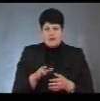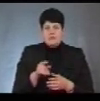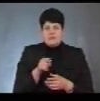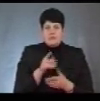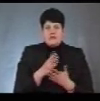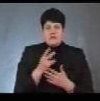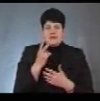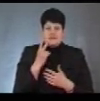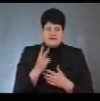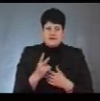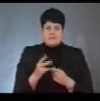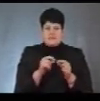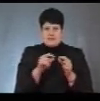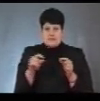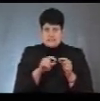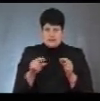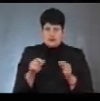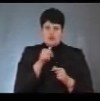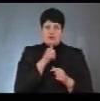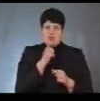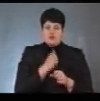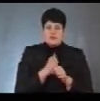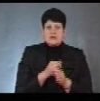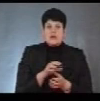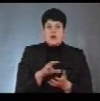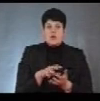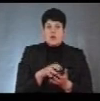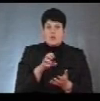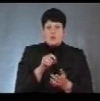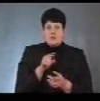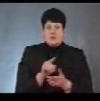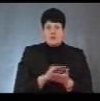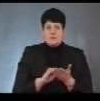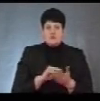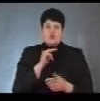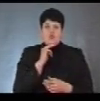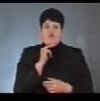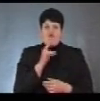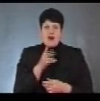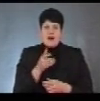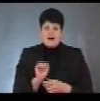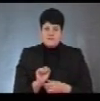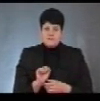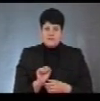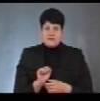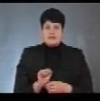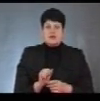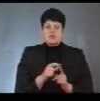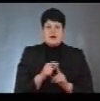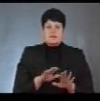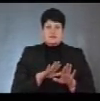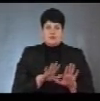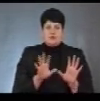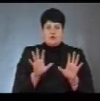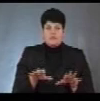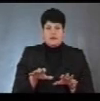захисні антисканерні сітки. Якщо спробують зробити копію, на ній з'явиться напис «Увага». За словами заступника голови